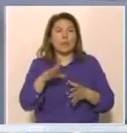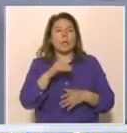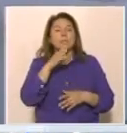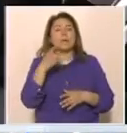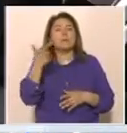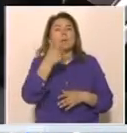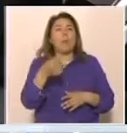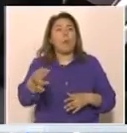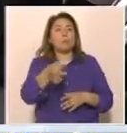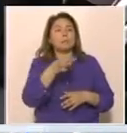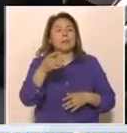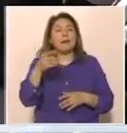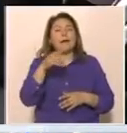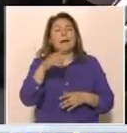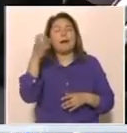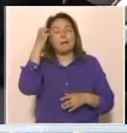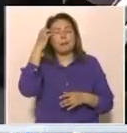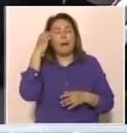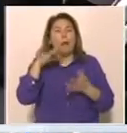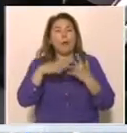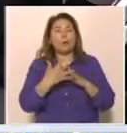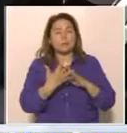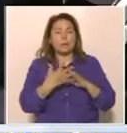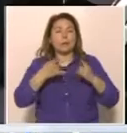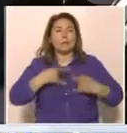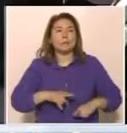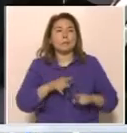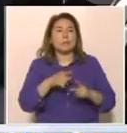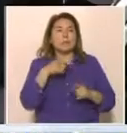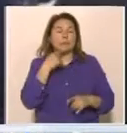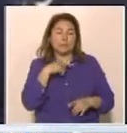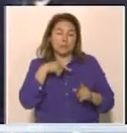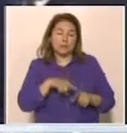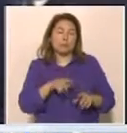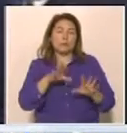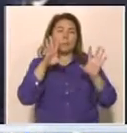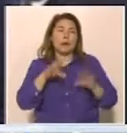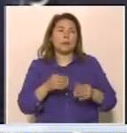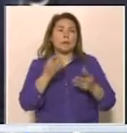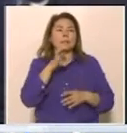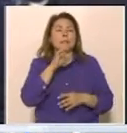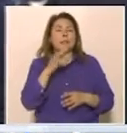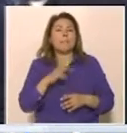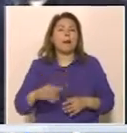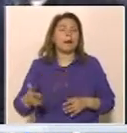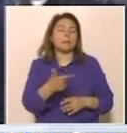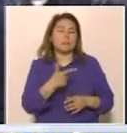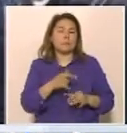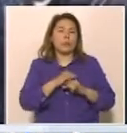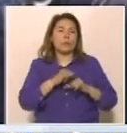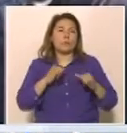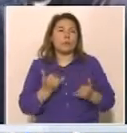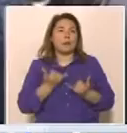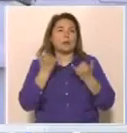Атырау облысының Қаракөл ауылында дүниеге келген. Еңбек жолын туған жерінде бастағанымен бар саналы ғұмырын Маңғыстау өңірінің дамуына